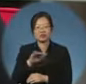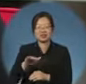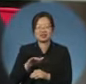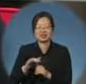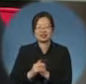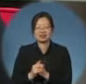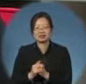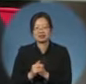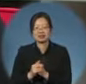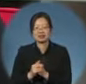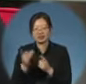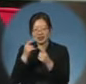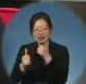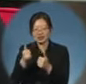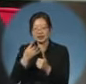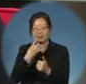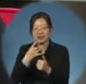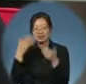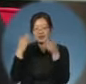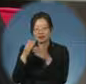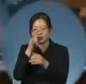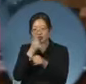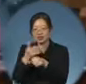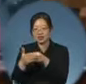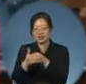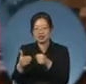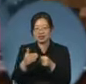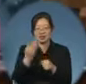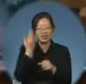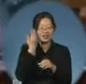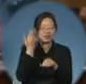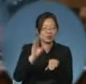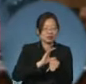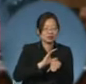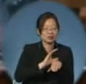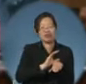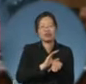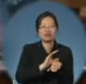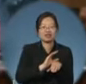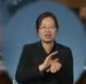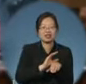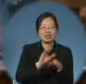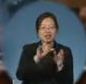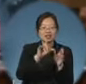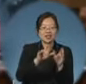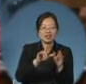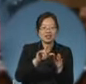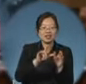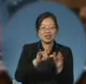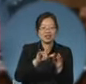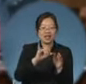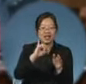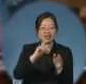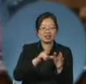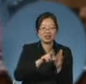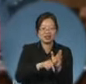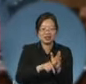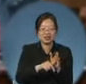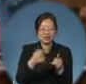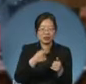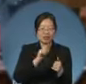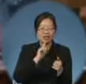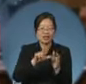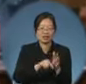거의 익히게 사랑해 주시는 거였어요 이 공기는 시대의 앞으로의 교육에 대한 이야기를 하시는 분들도 대체로 또 비슷하게